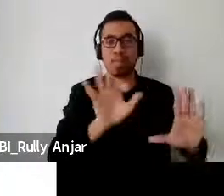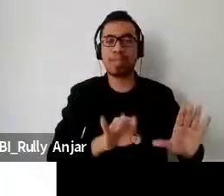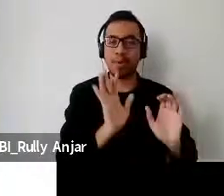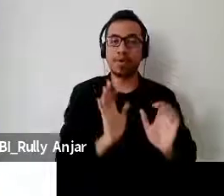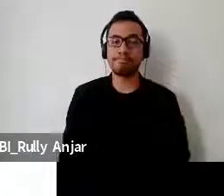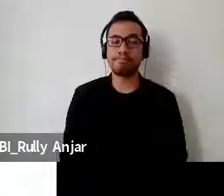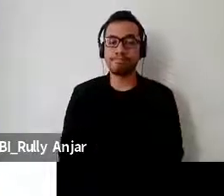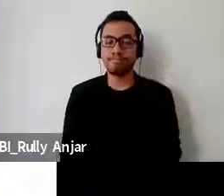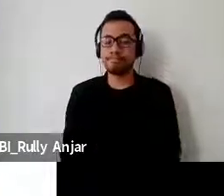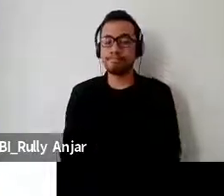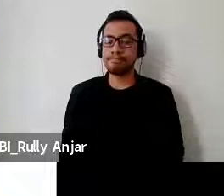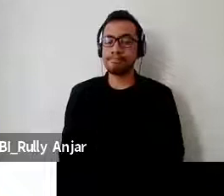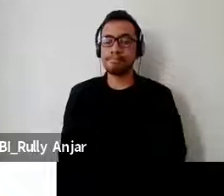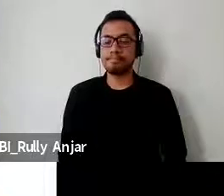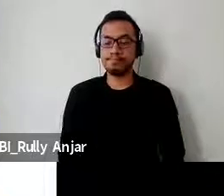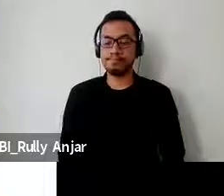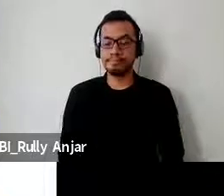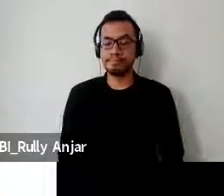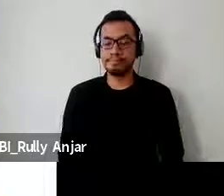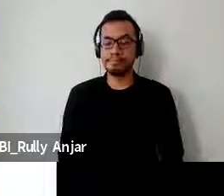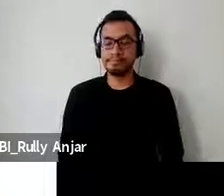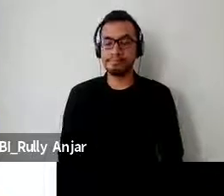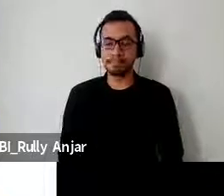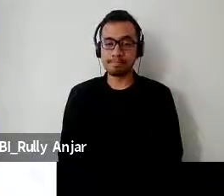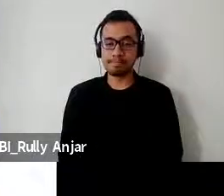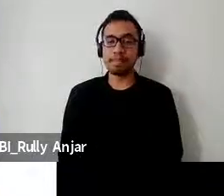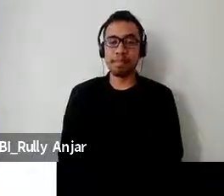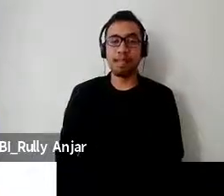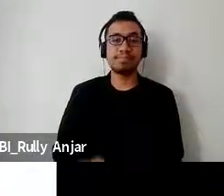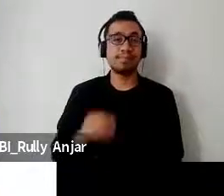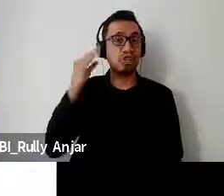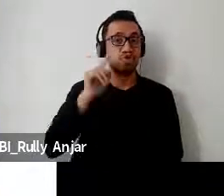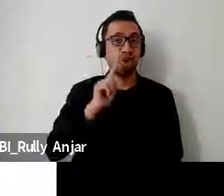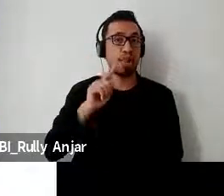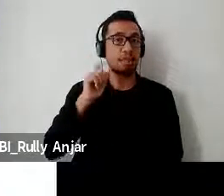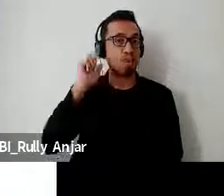Hal lain yang membuat isu perempuan termarginalisasi adalah